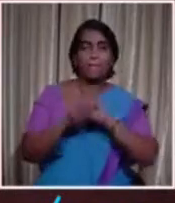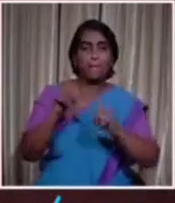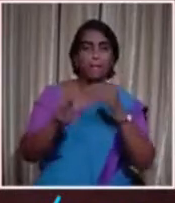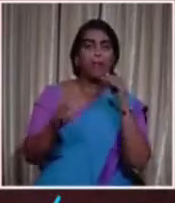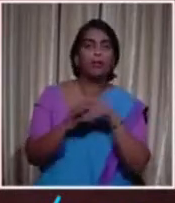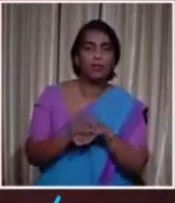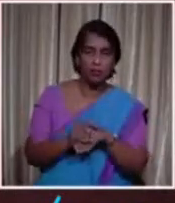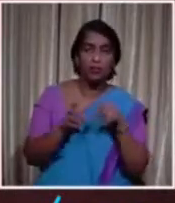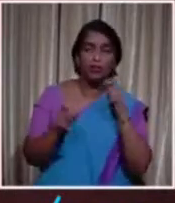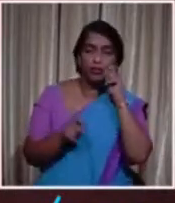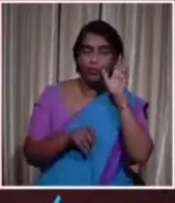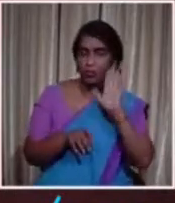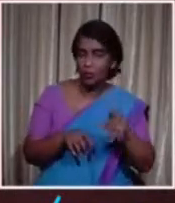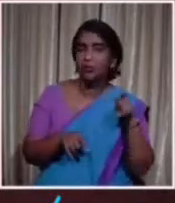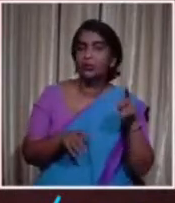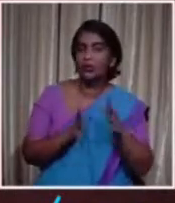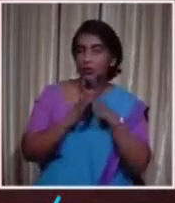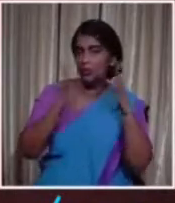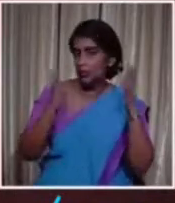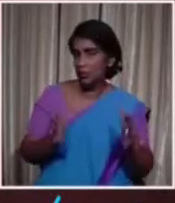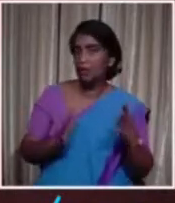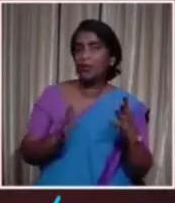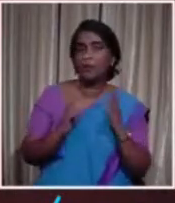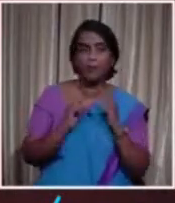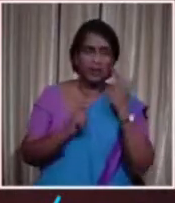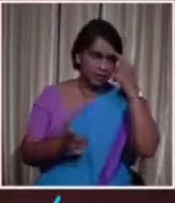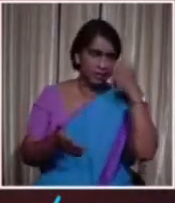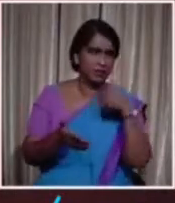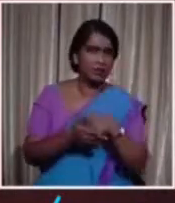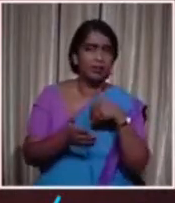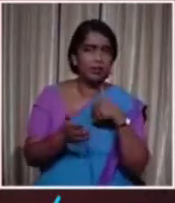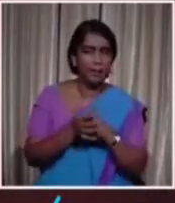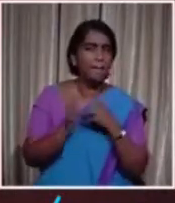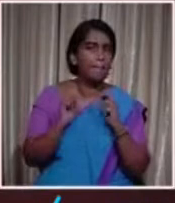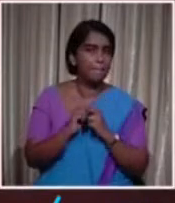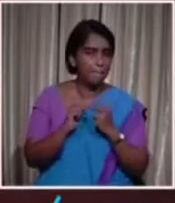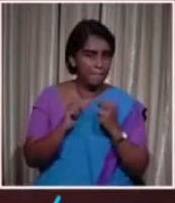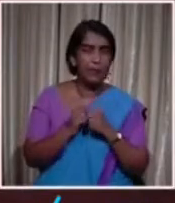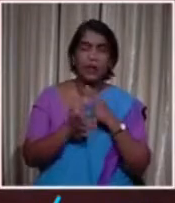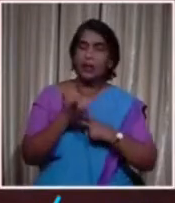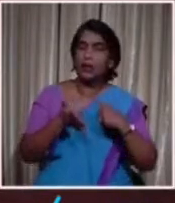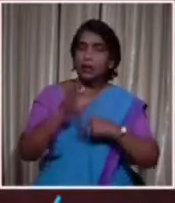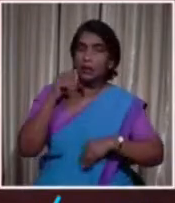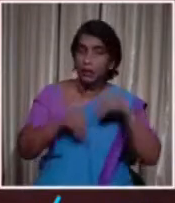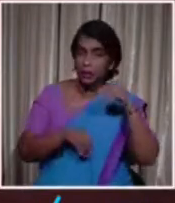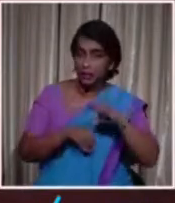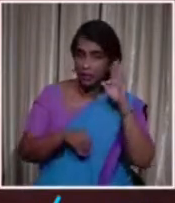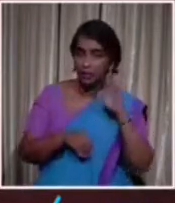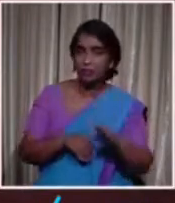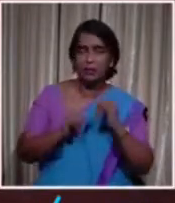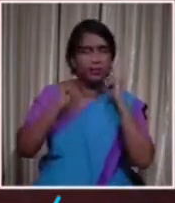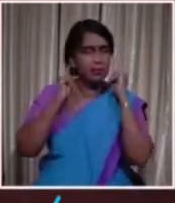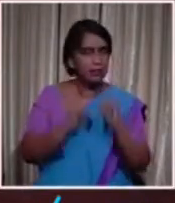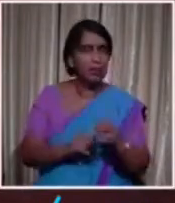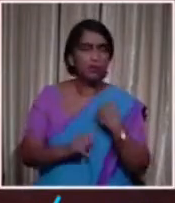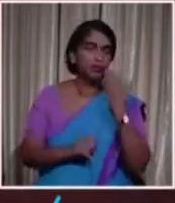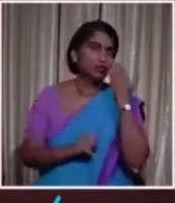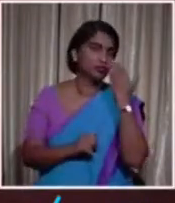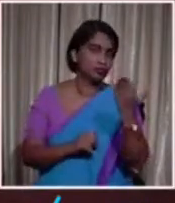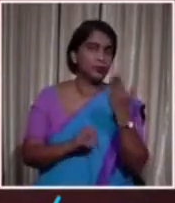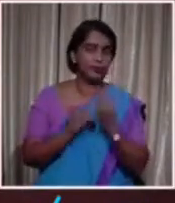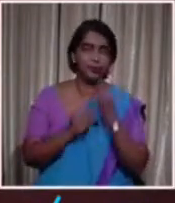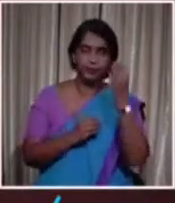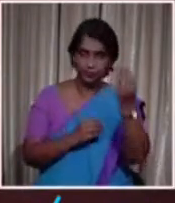තමයි මිනිසුන්ට තියෙන ලොකුම අසහනය සහ මේ දේශපාලනය ගැන තියෙන නරකම ආදර්ශය තමයි අපි